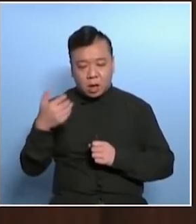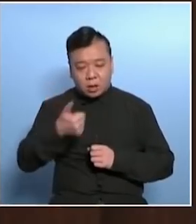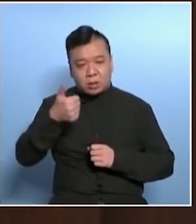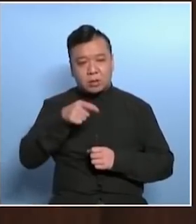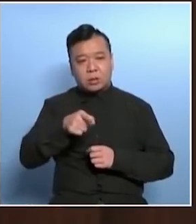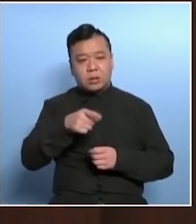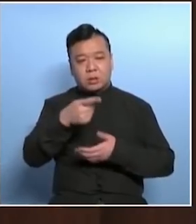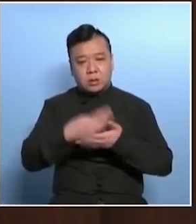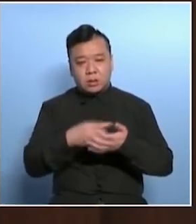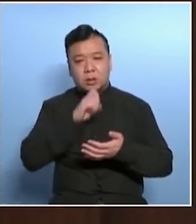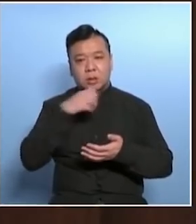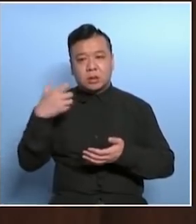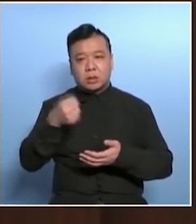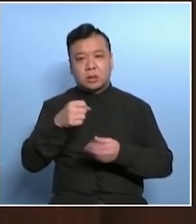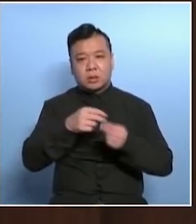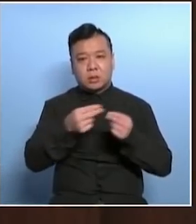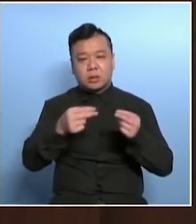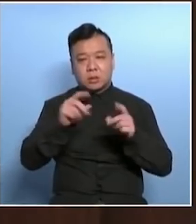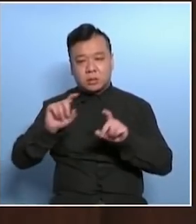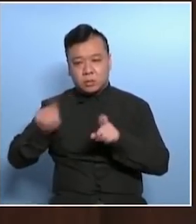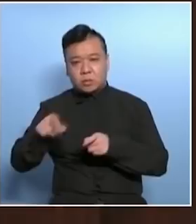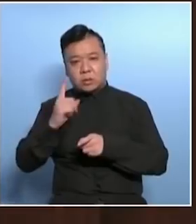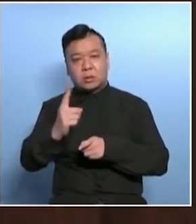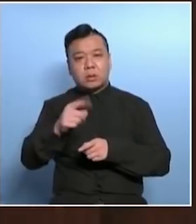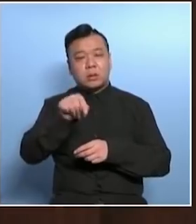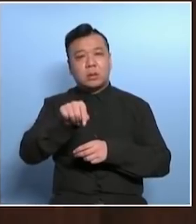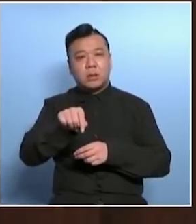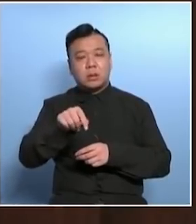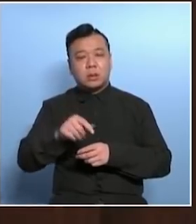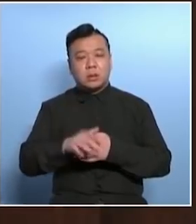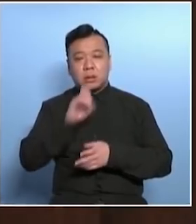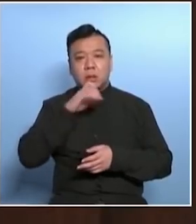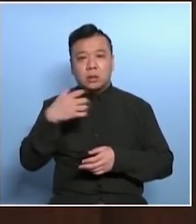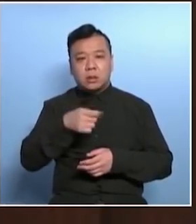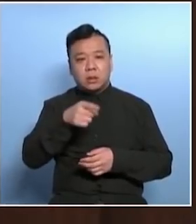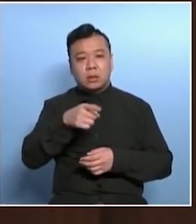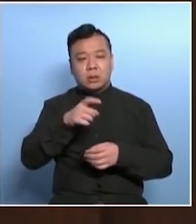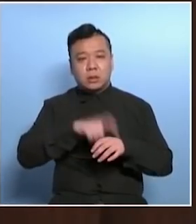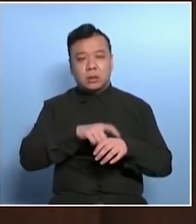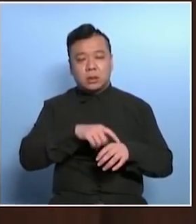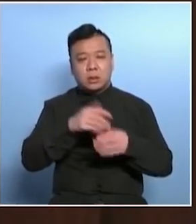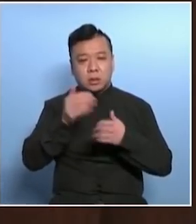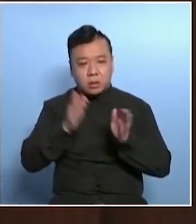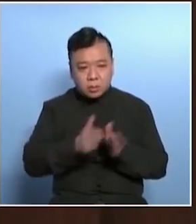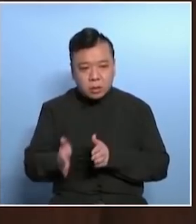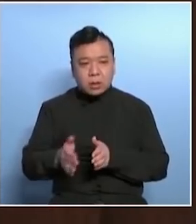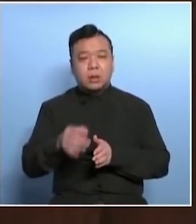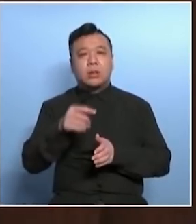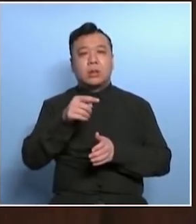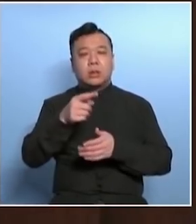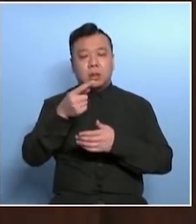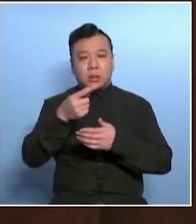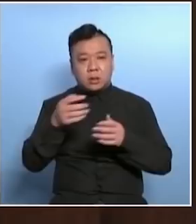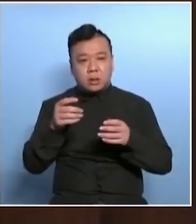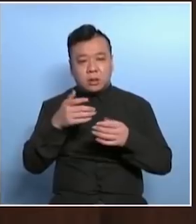事規則我的權力的第77(11)，我有權決定時間、日